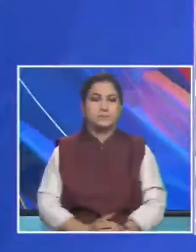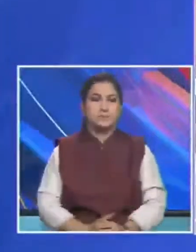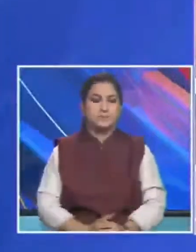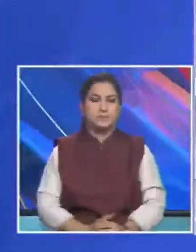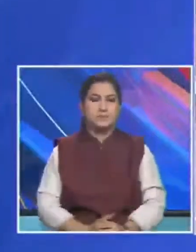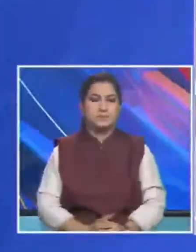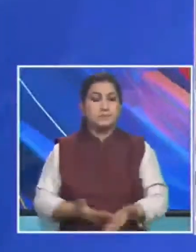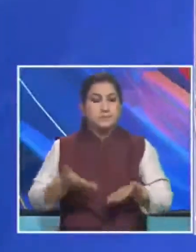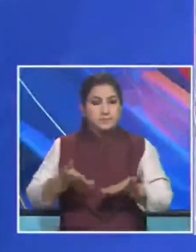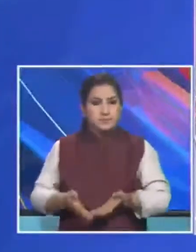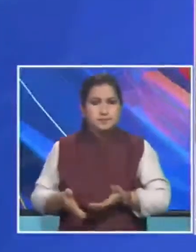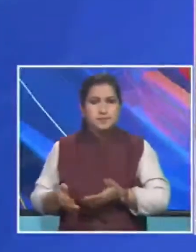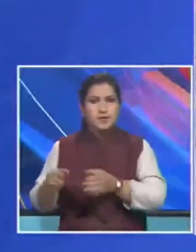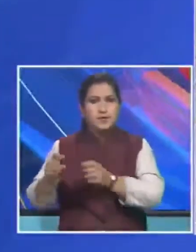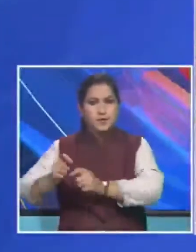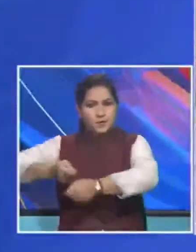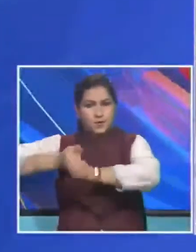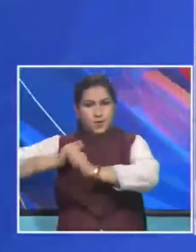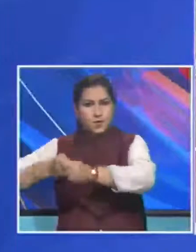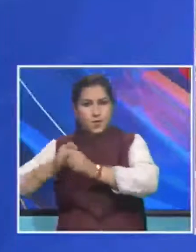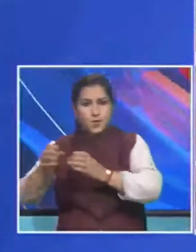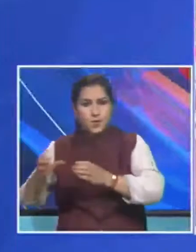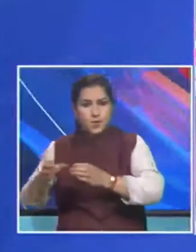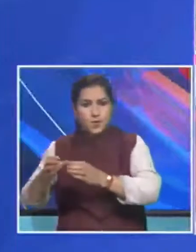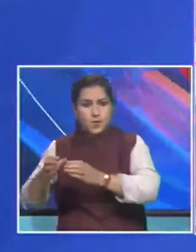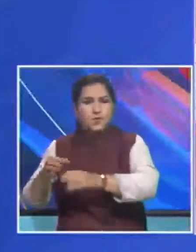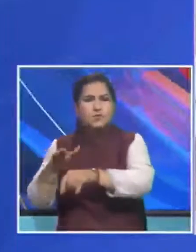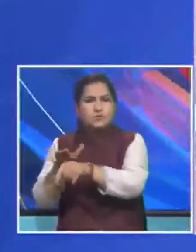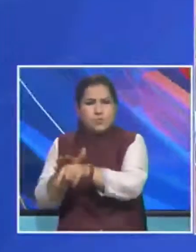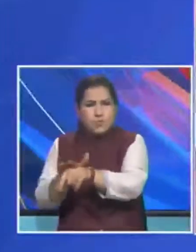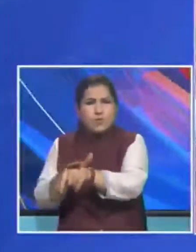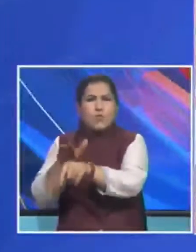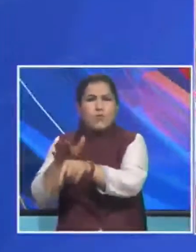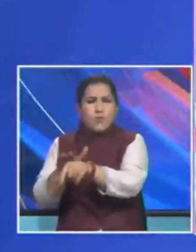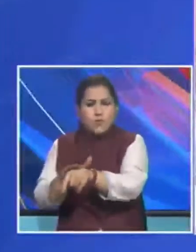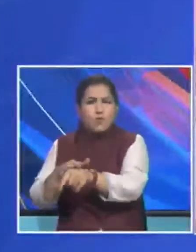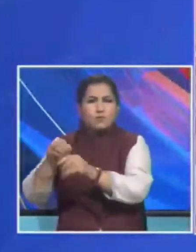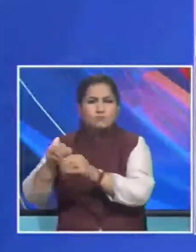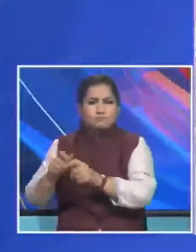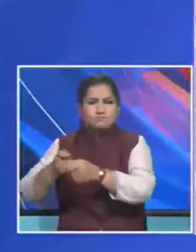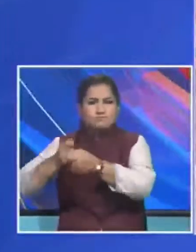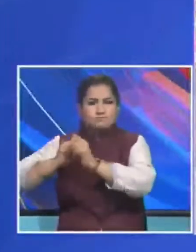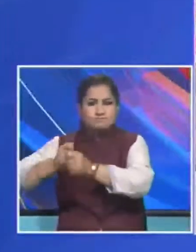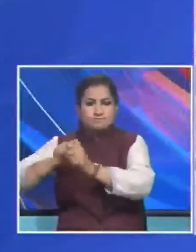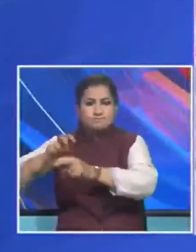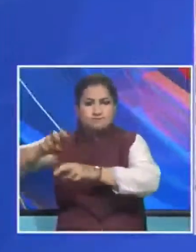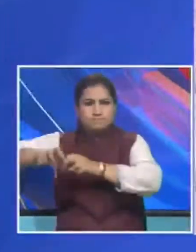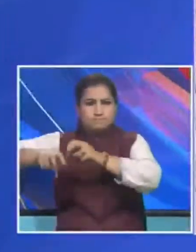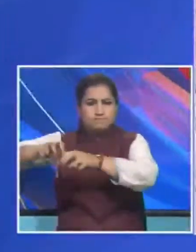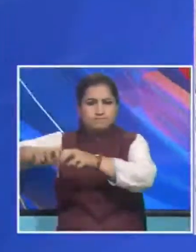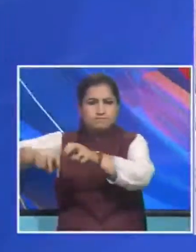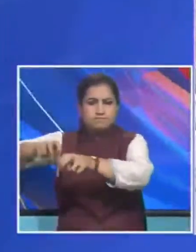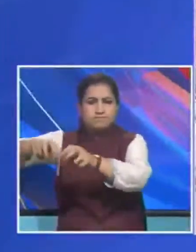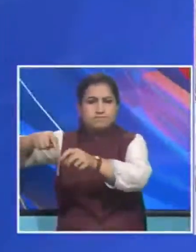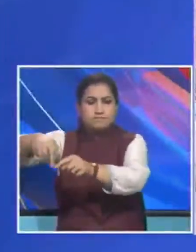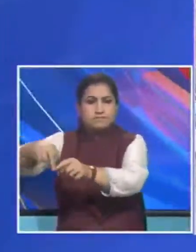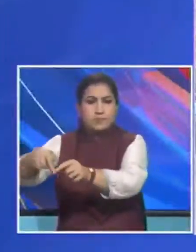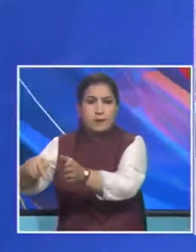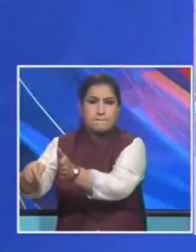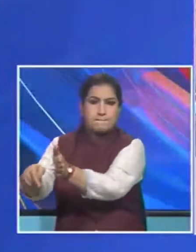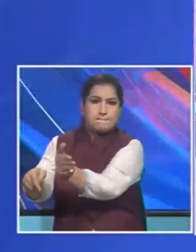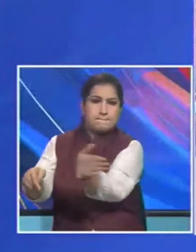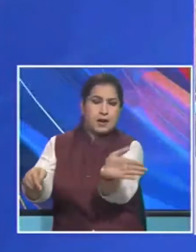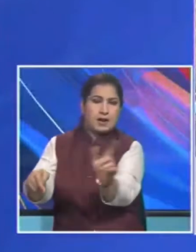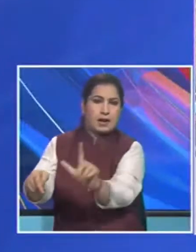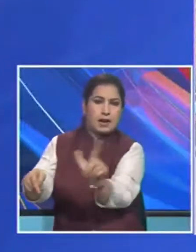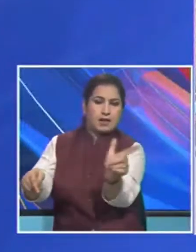और ये काफिला धीरे धीरे रायसीना पहाड़ी से अब विजय चौक की ओर बढ़ता हुआ, वहां से बाईं ओर